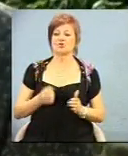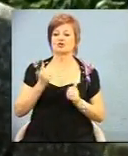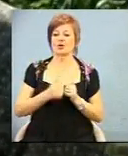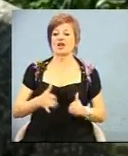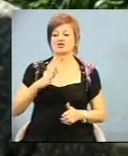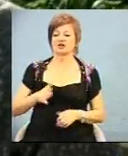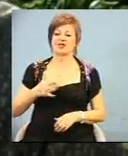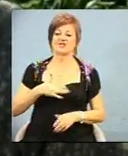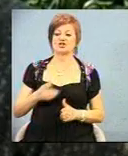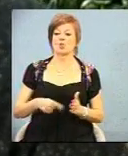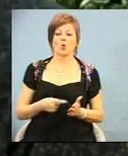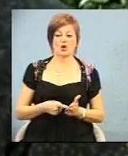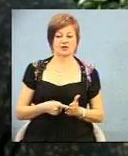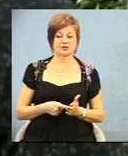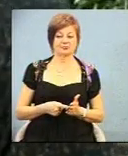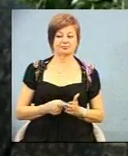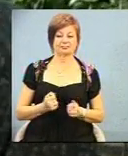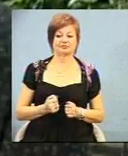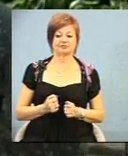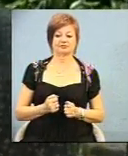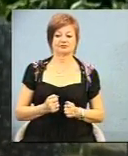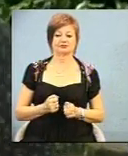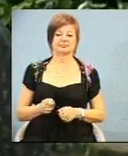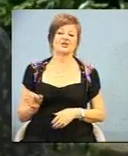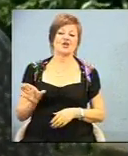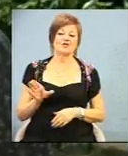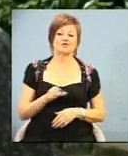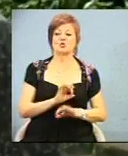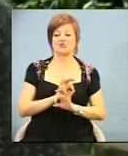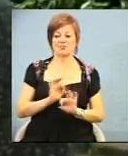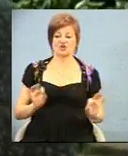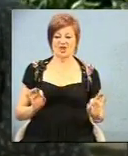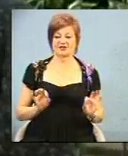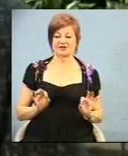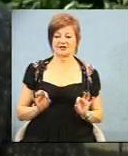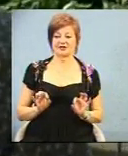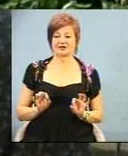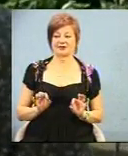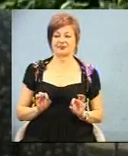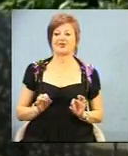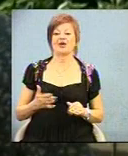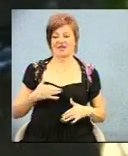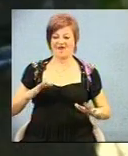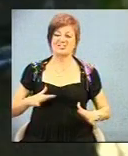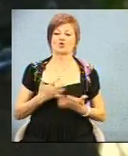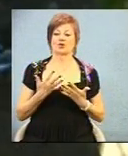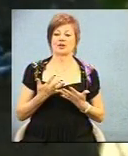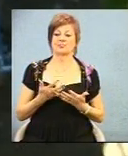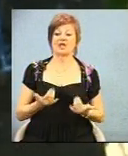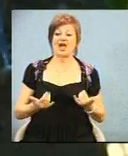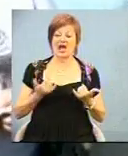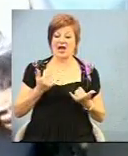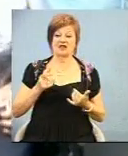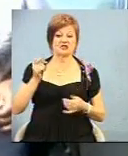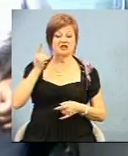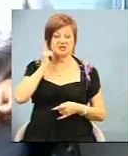ждал в нашем городе. Все просто замечательно. И нет, я восторжен. Тож тепер